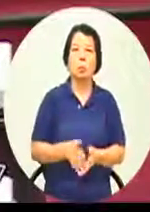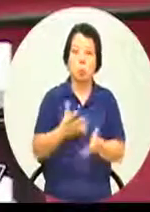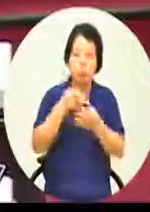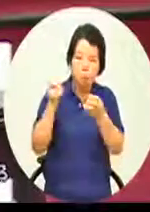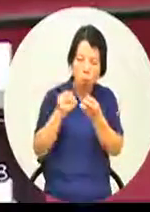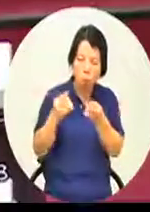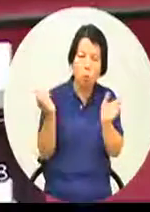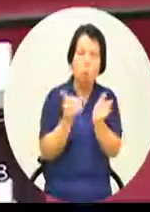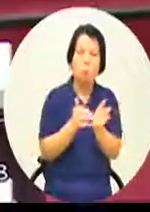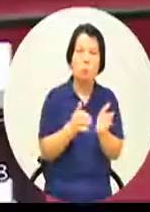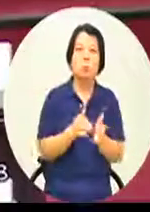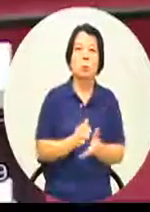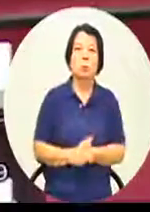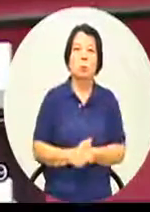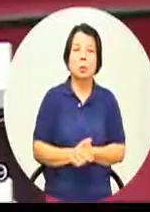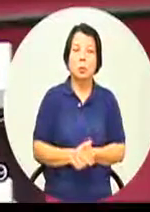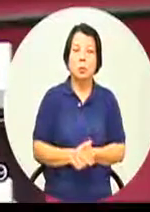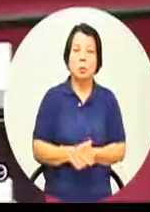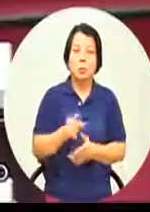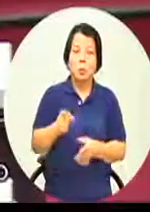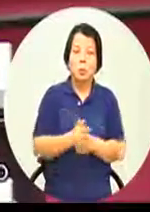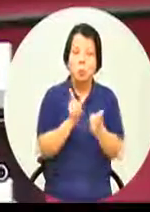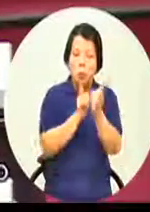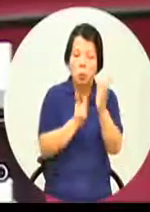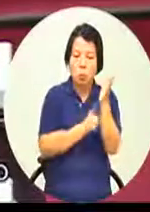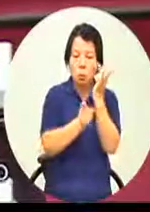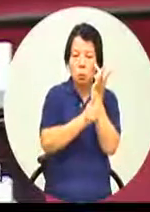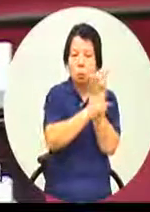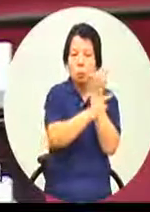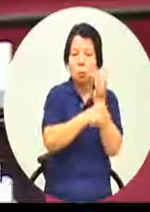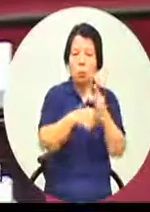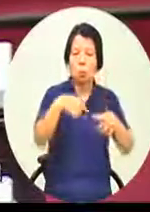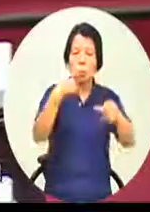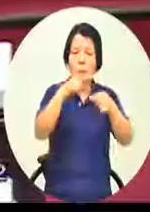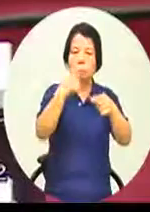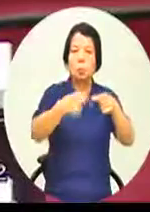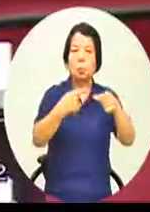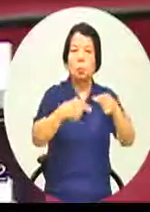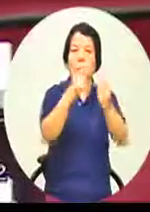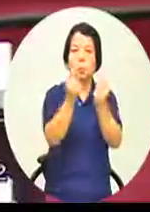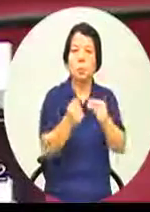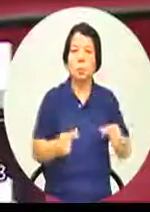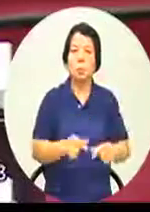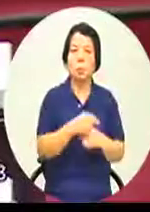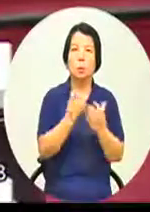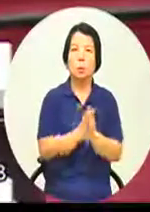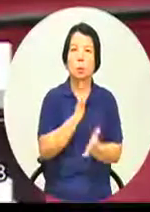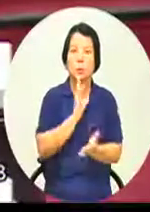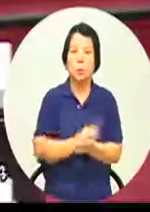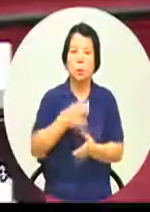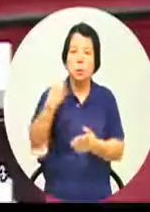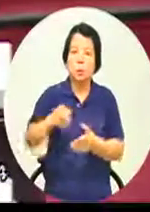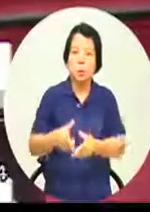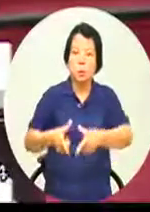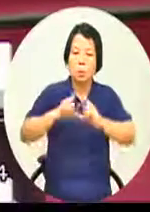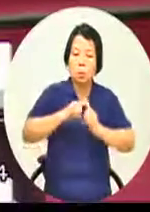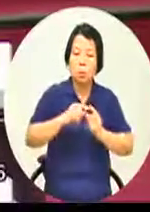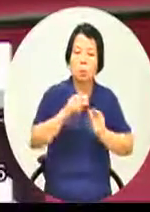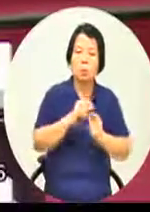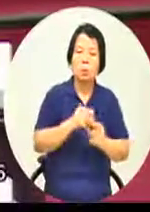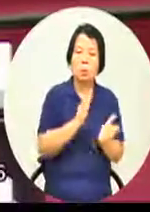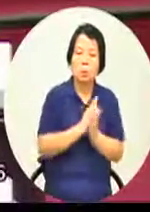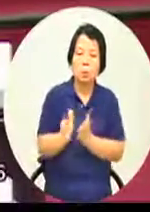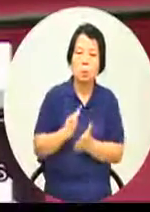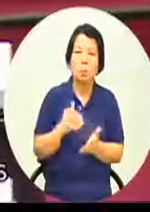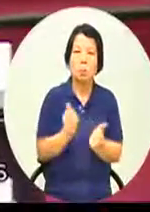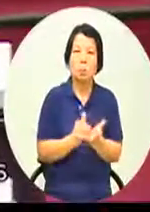觉得说，这样子的一个树枝、树叶等等，它其实可以在再生的一个处理完之后，它